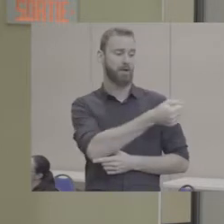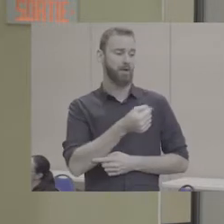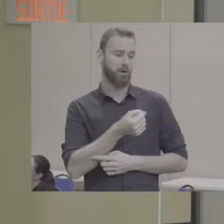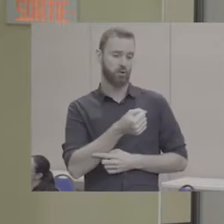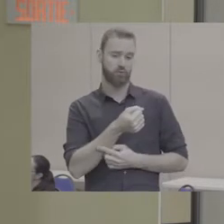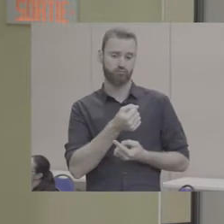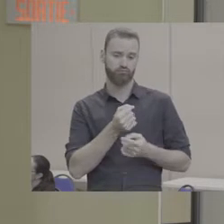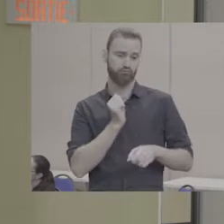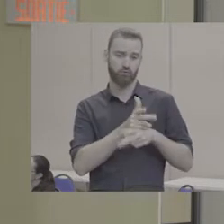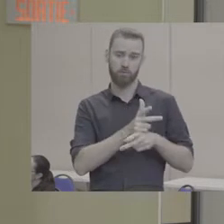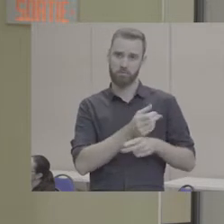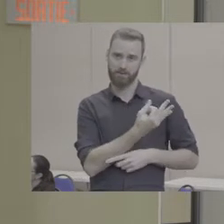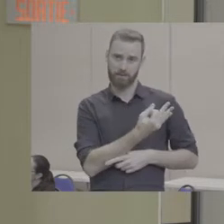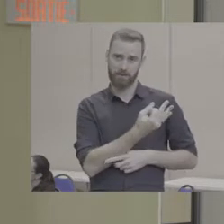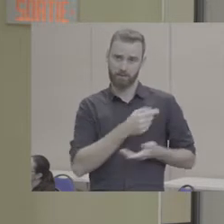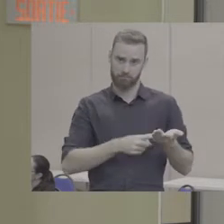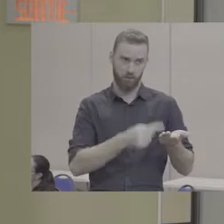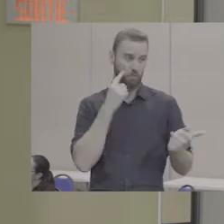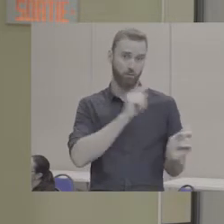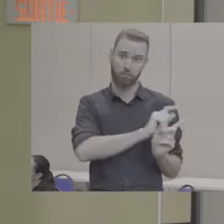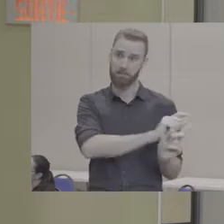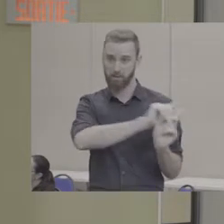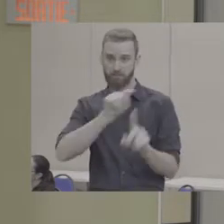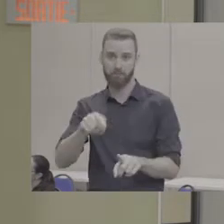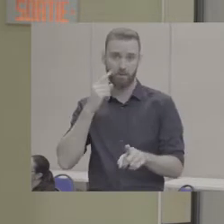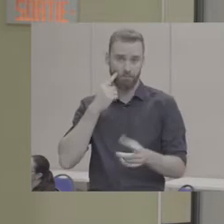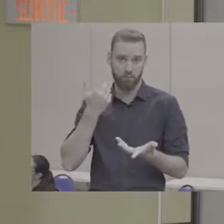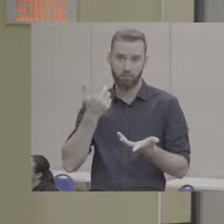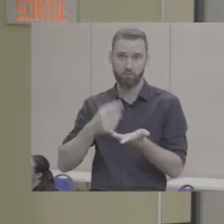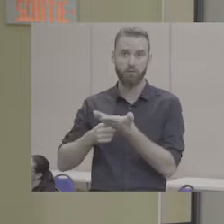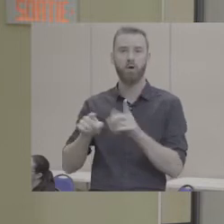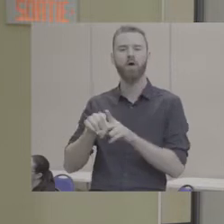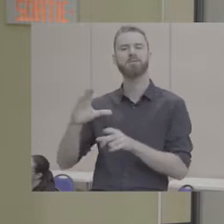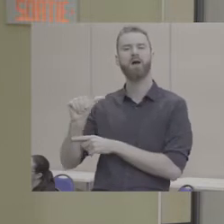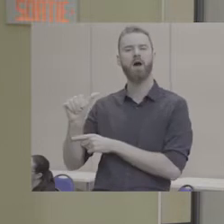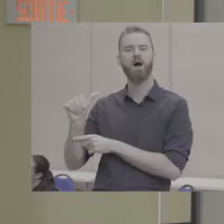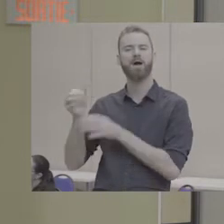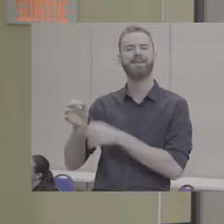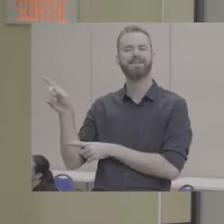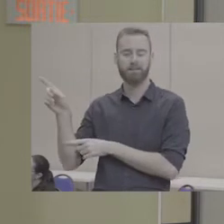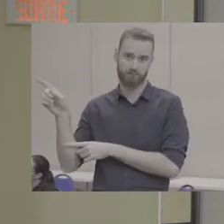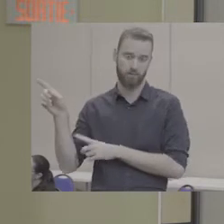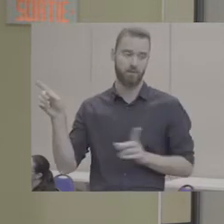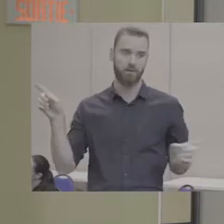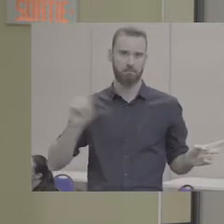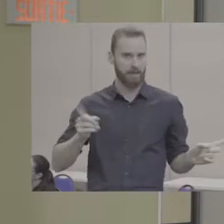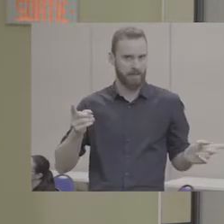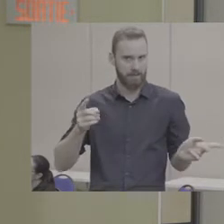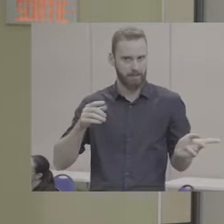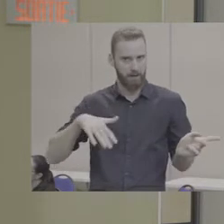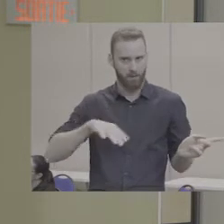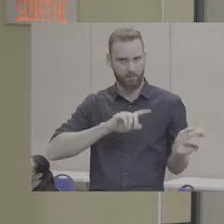un entrepreneur privé pour faire les travaux, comme disait le CA. Mais encore là, ce n'est pas